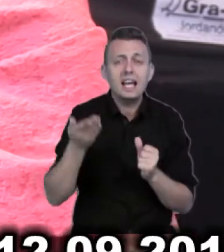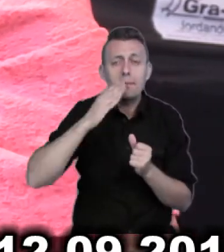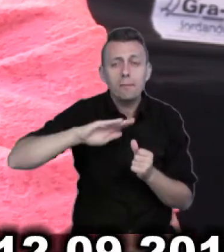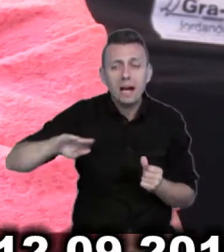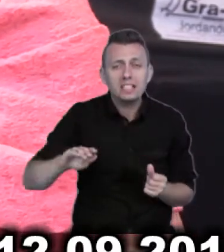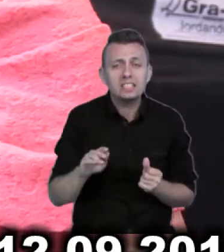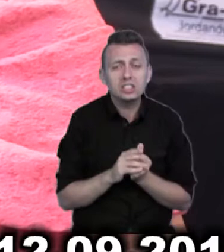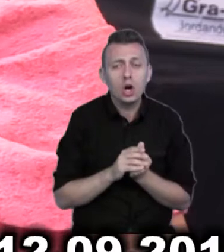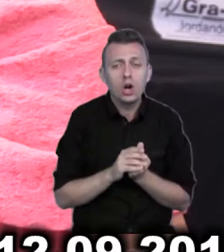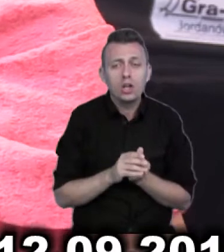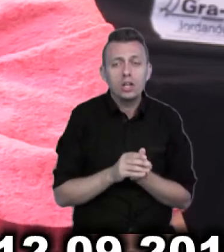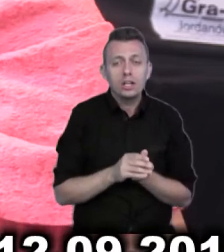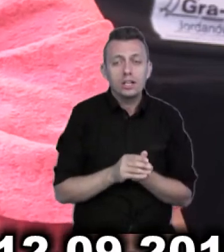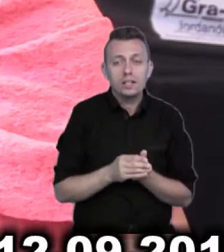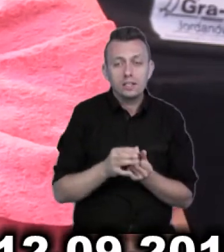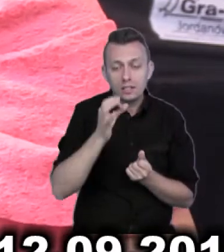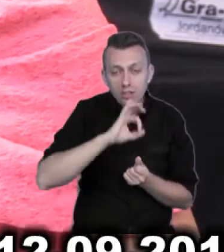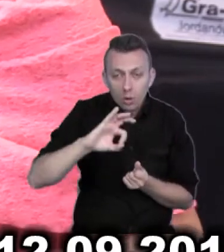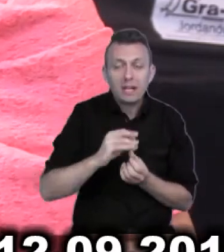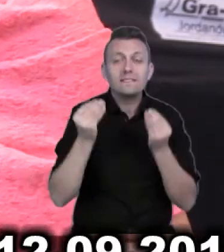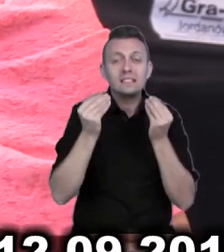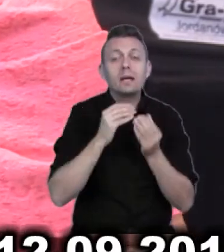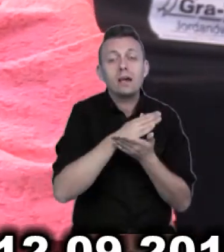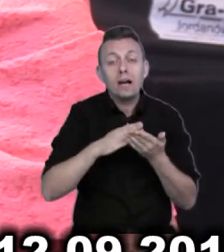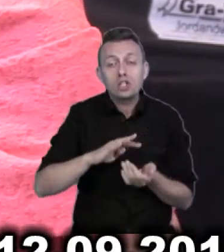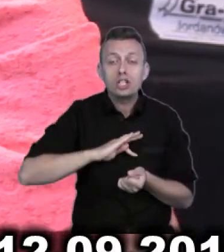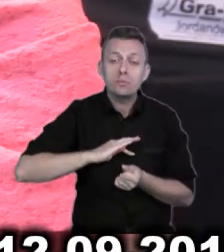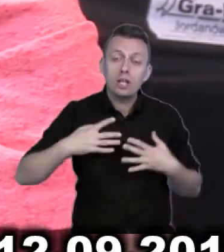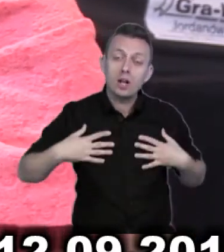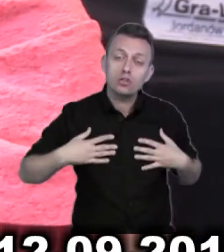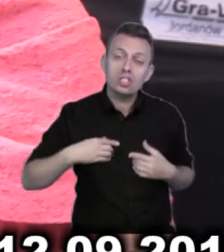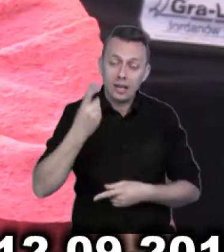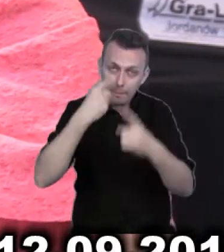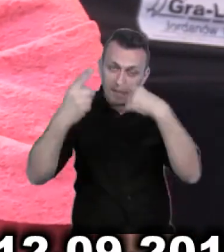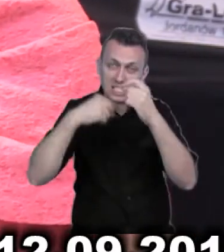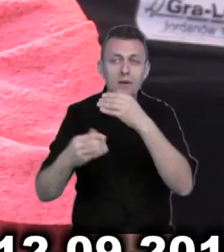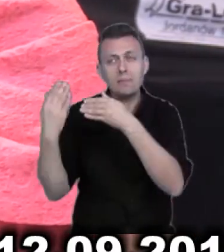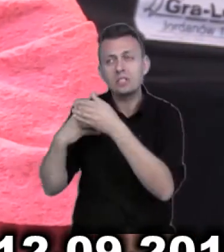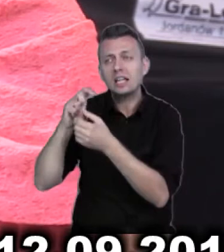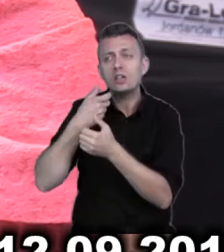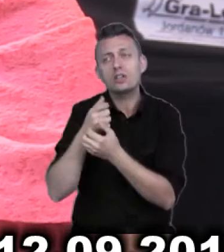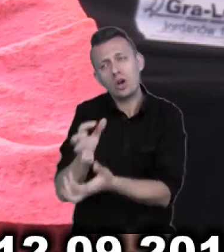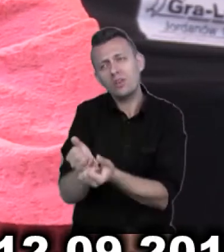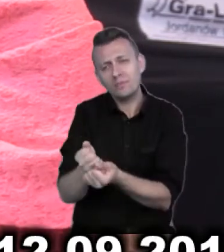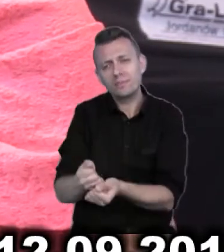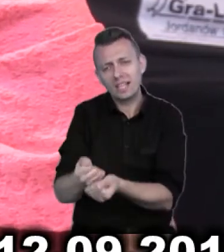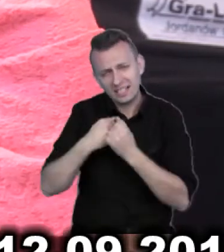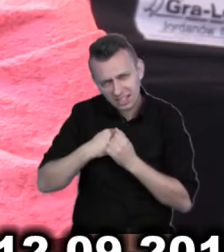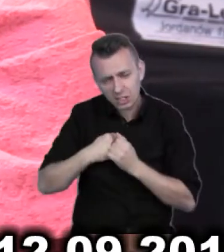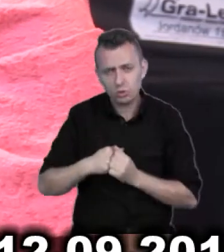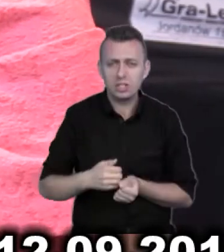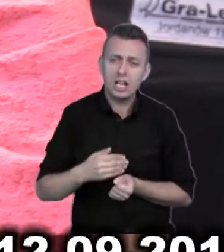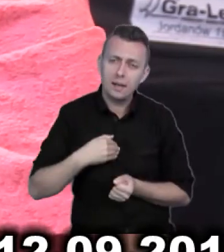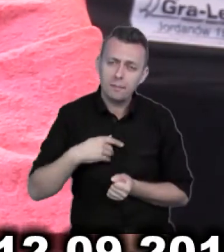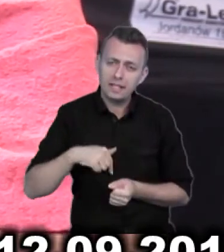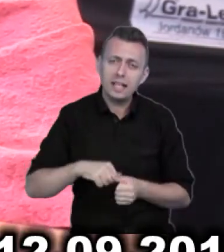ogromną częścią mojego życia. Ostatnio myślałam o tym, co przyniósł mi ten rok, który dzisiaj właśnie kończę. I tak